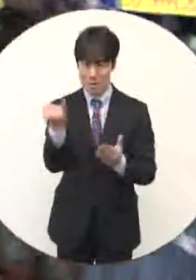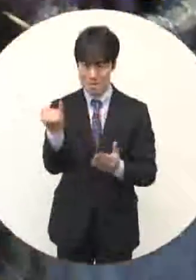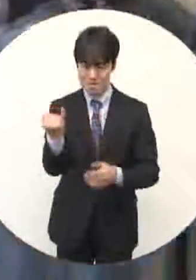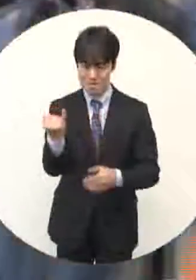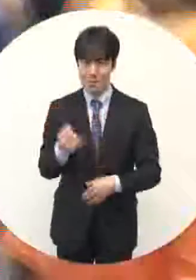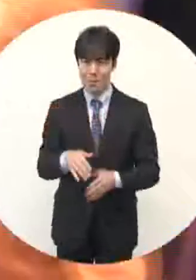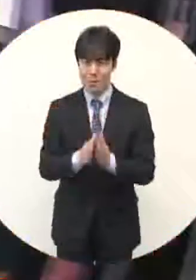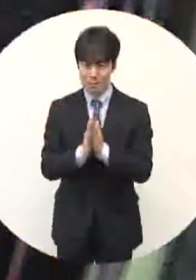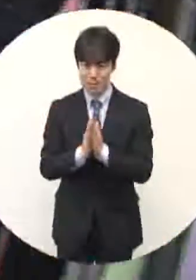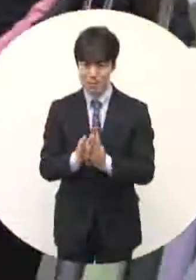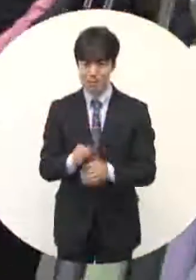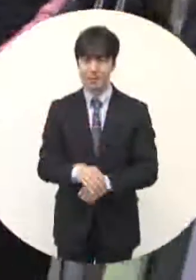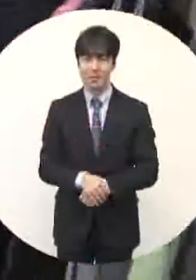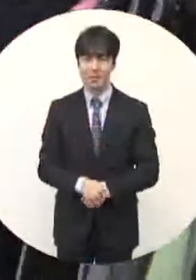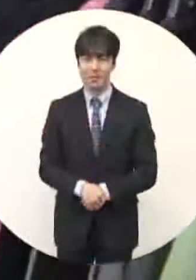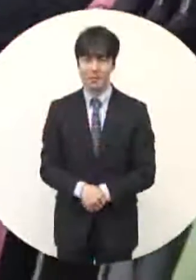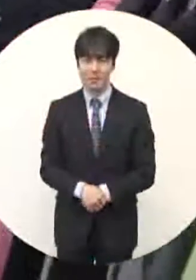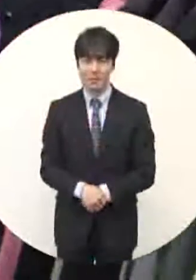はい、